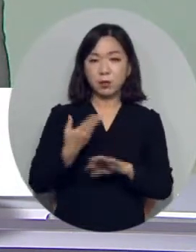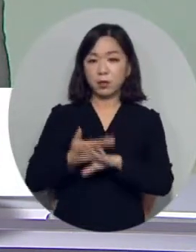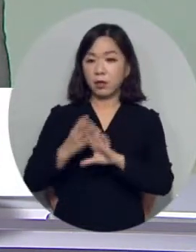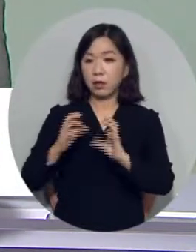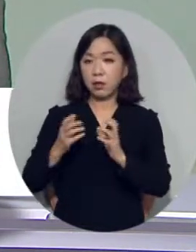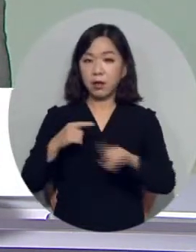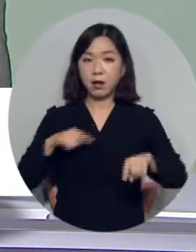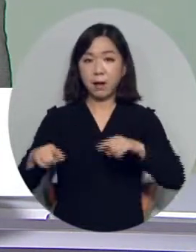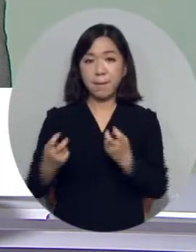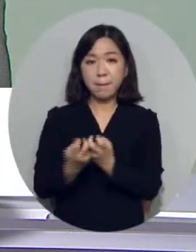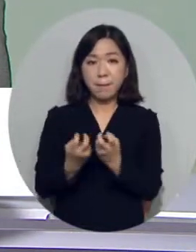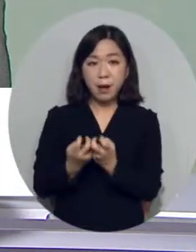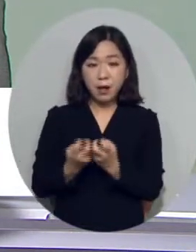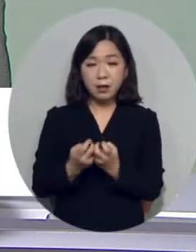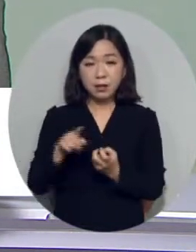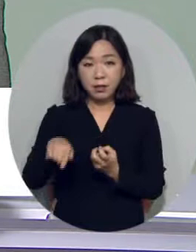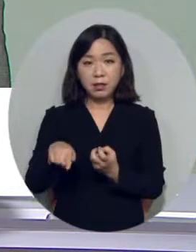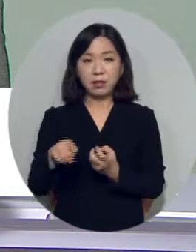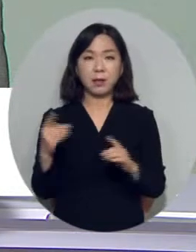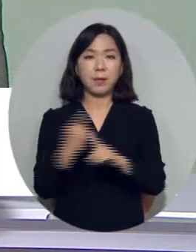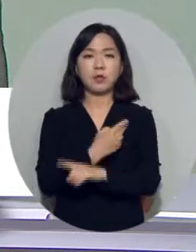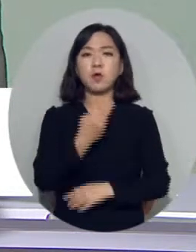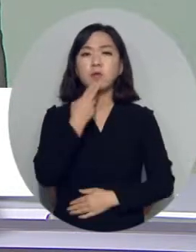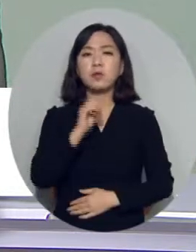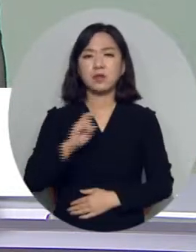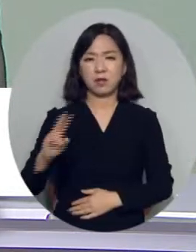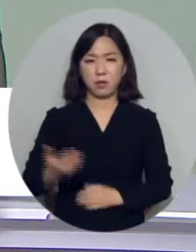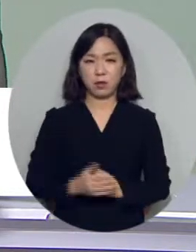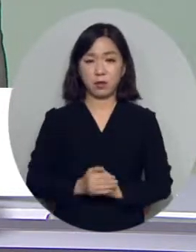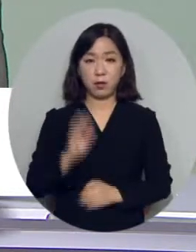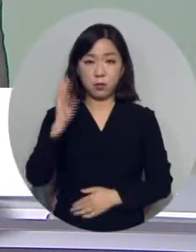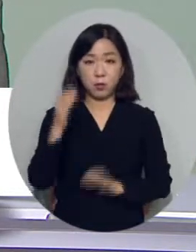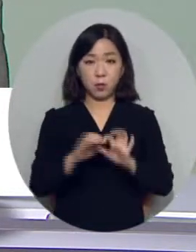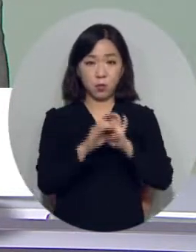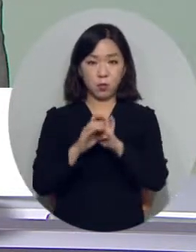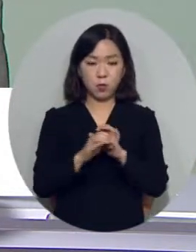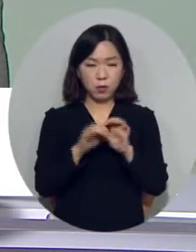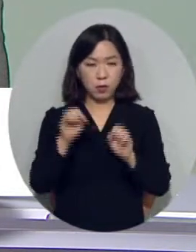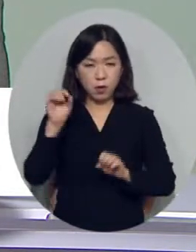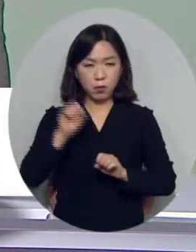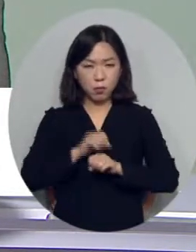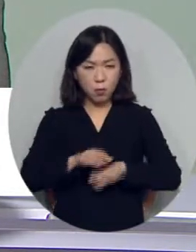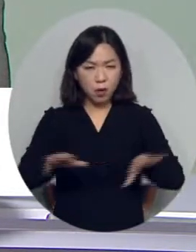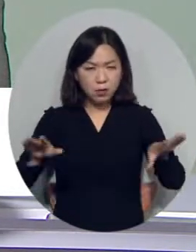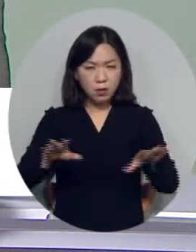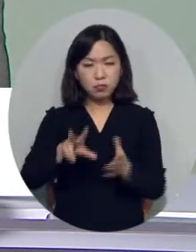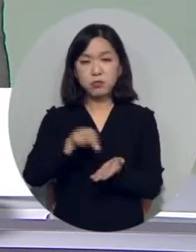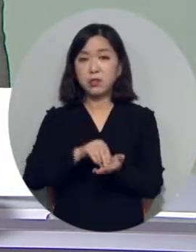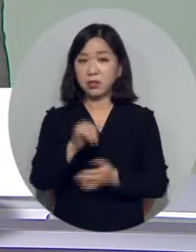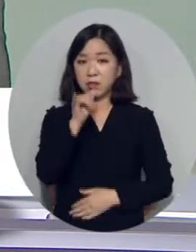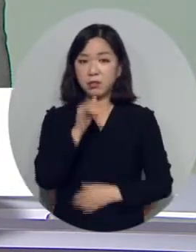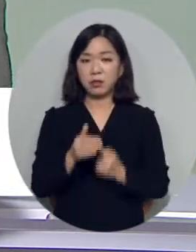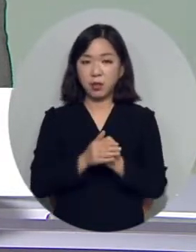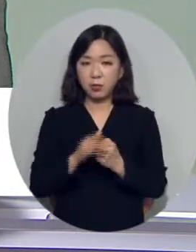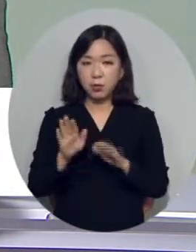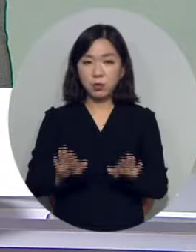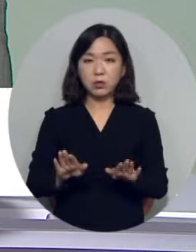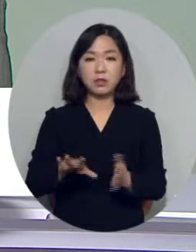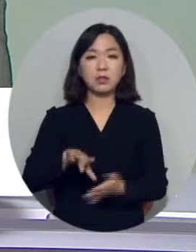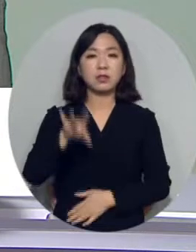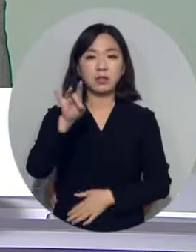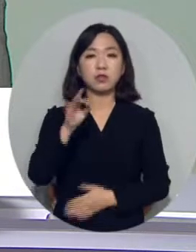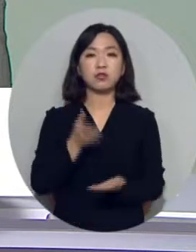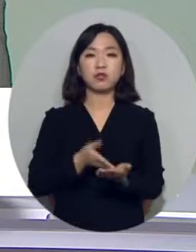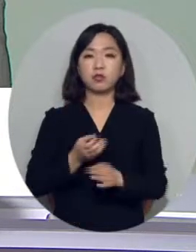방역 정책도 변동이 없어야 한다는 겁니다. 최근 코로나19 확산세도 관건인데요. 오늘 첫 소식 양관희